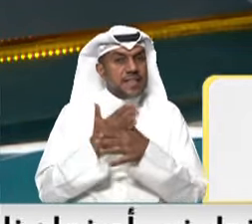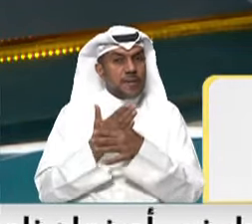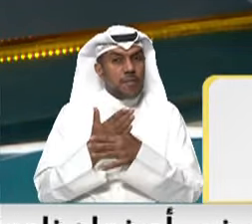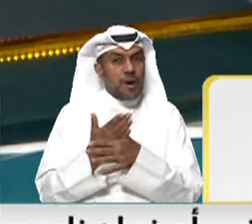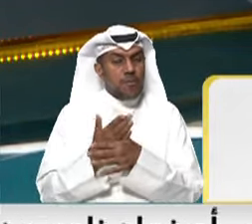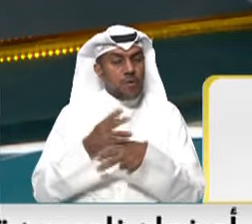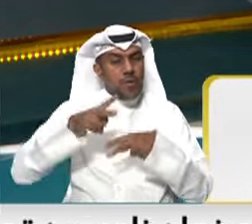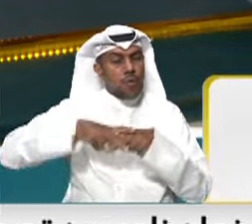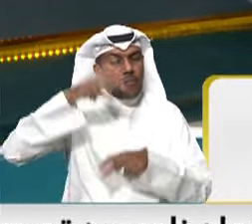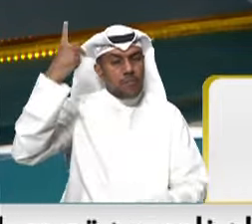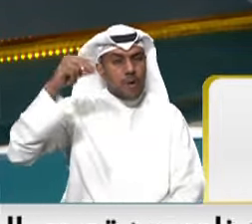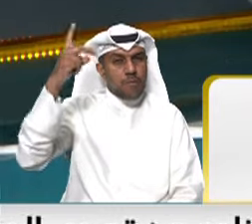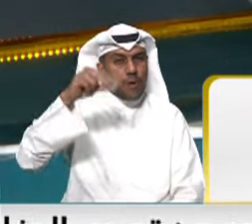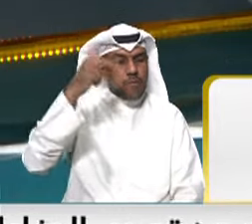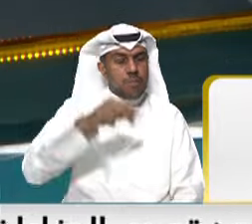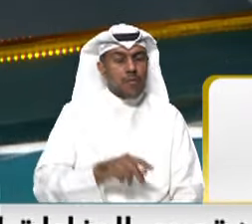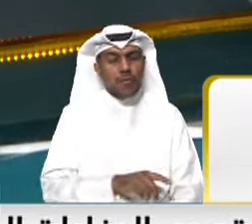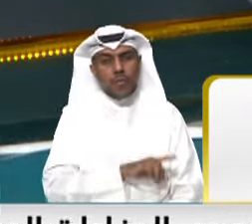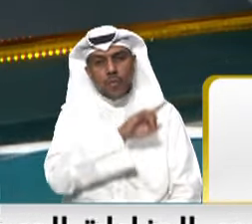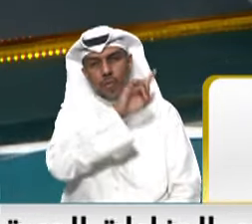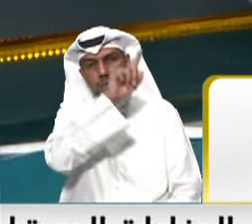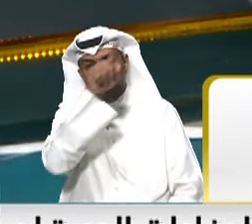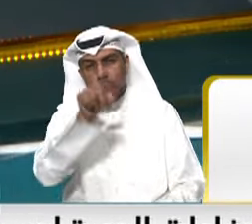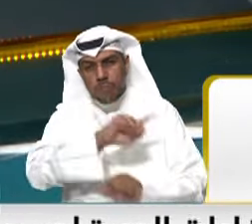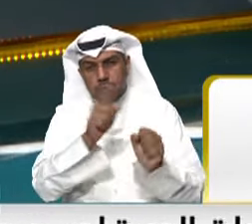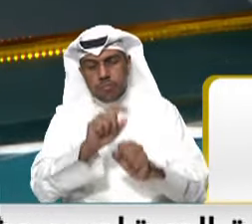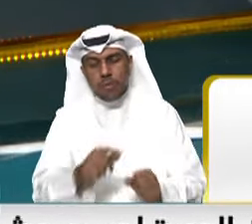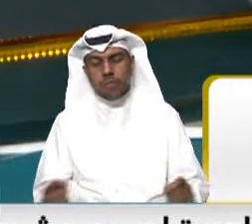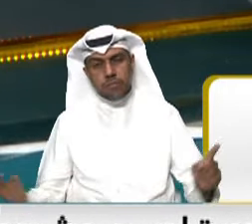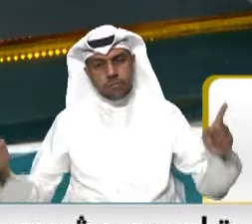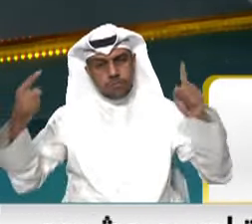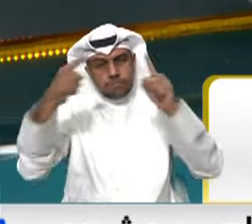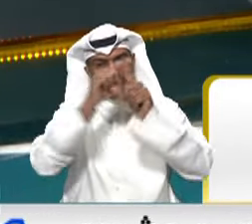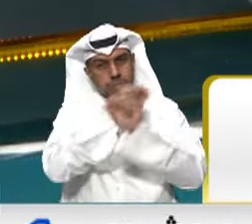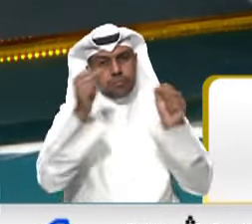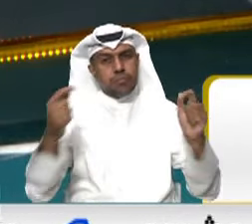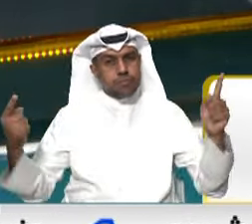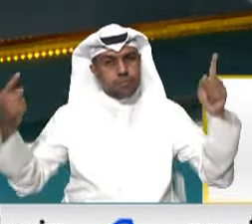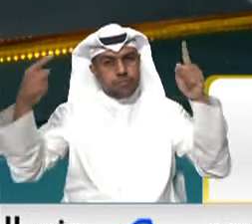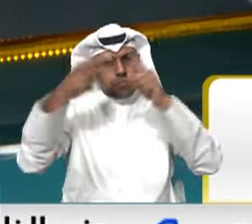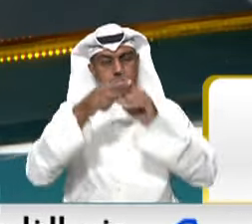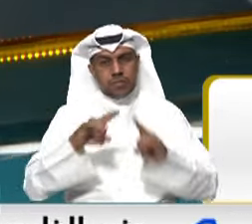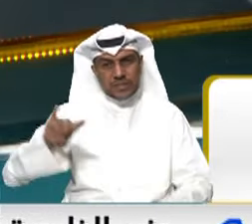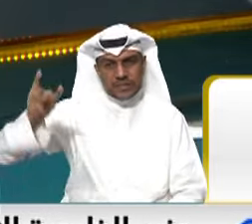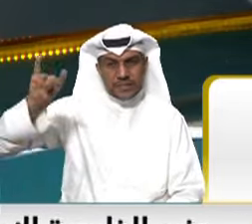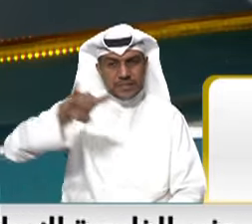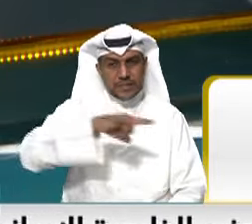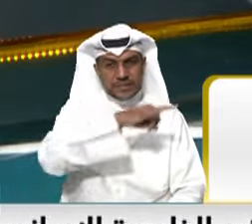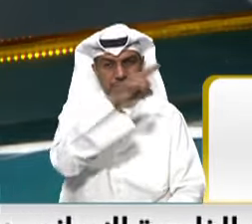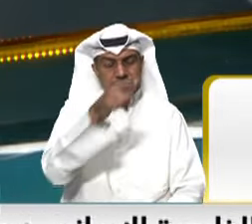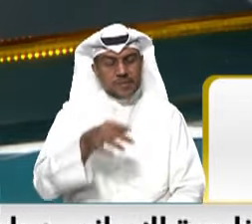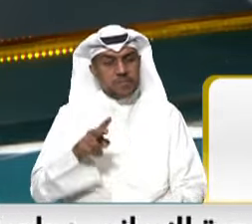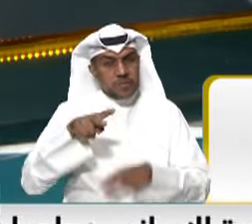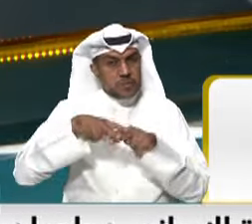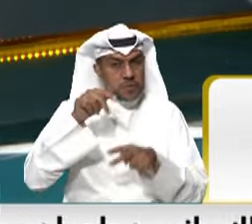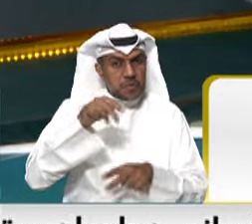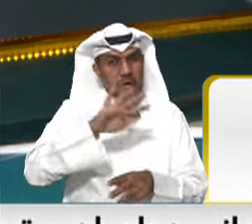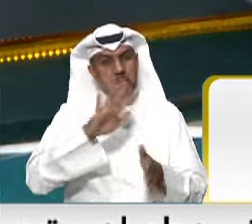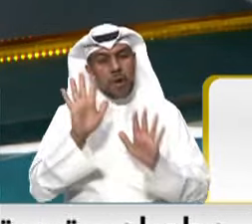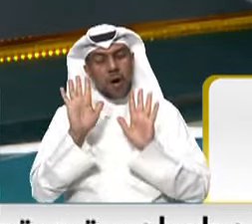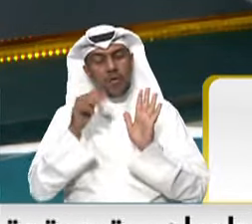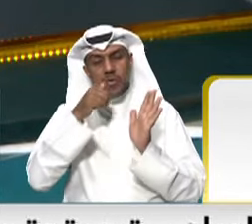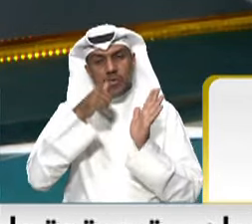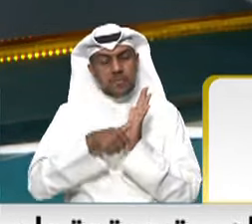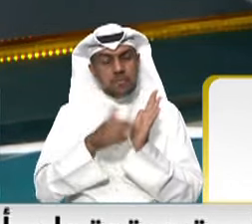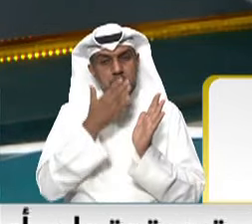اصفهان وذلك اثر تصدي الدفاعات الجويه لمسيرات مجهوله نعم ونقلت وسائل